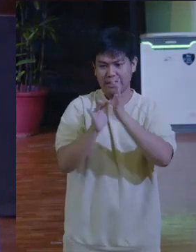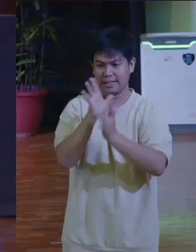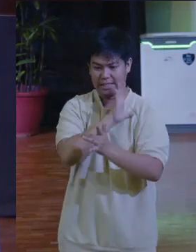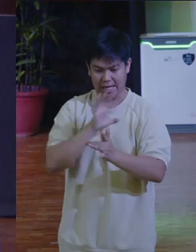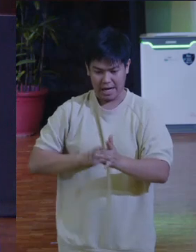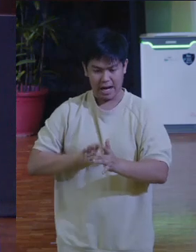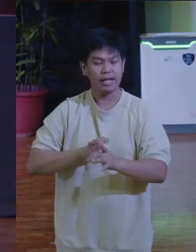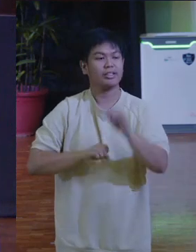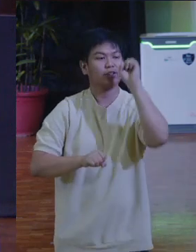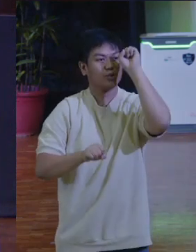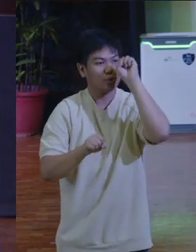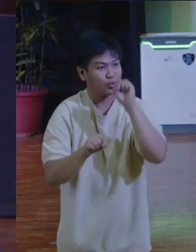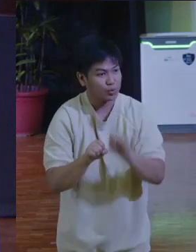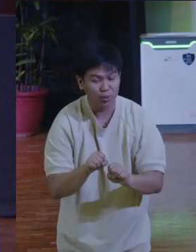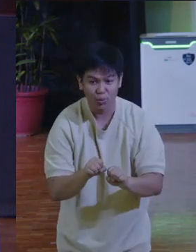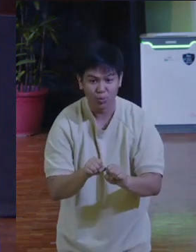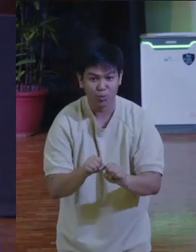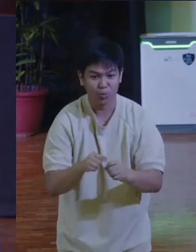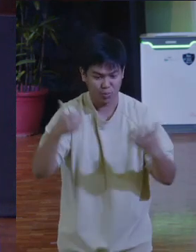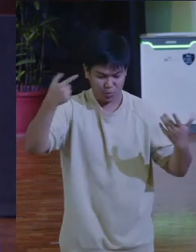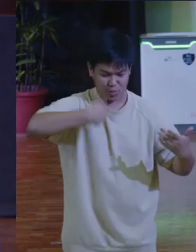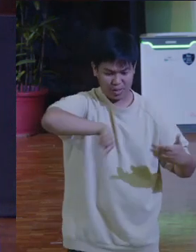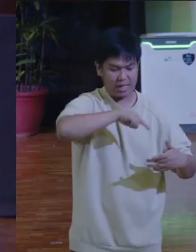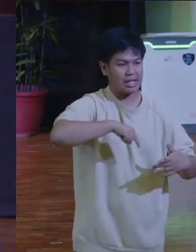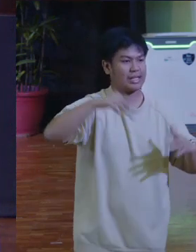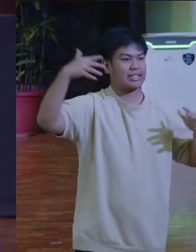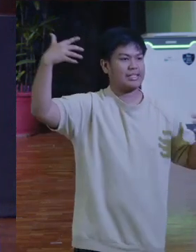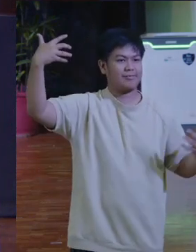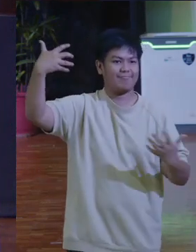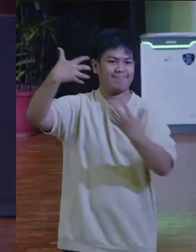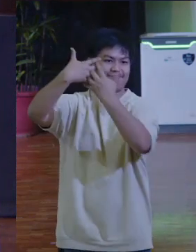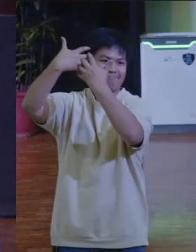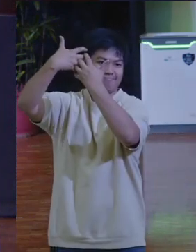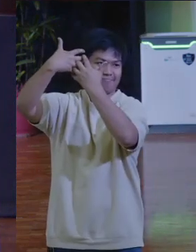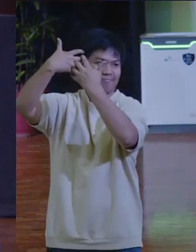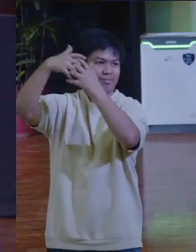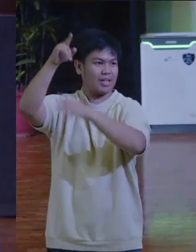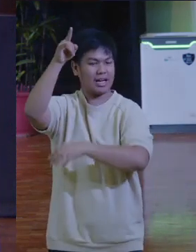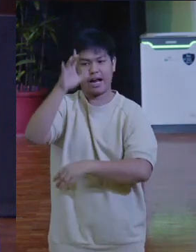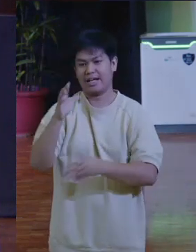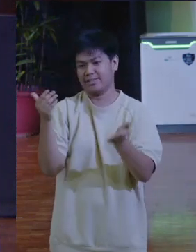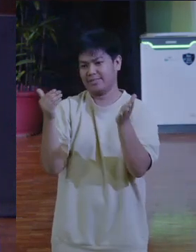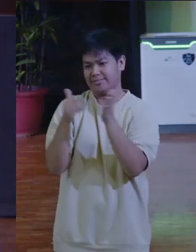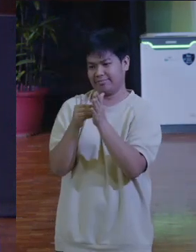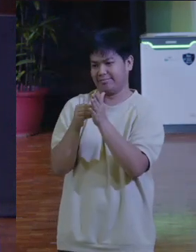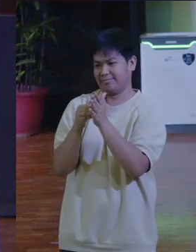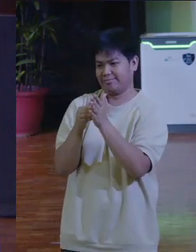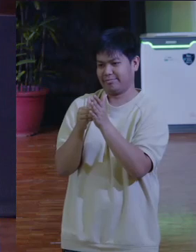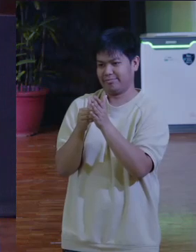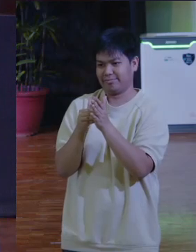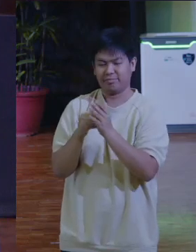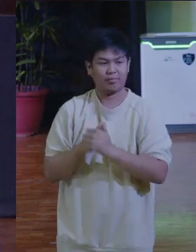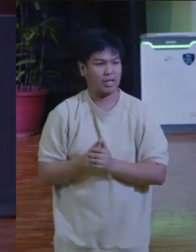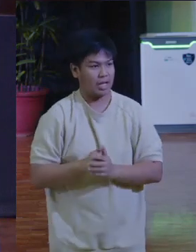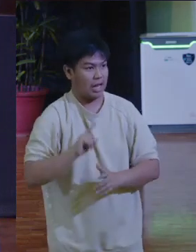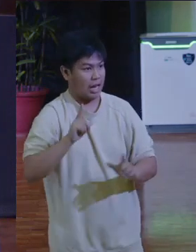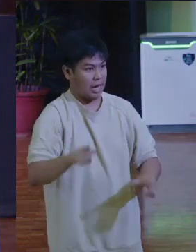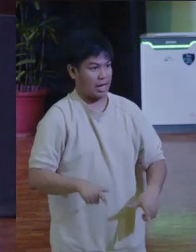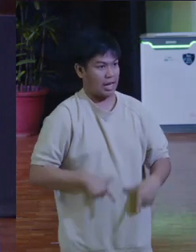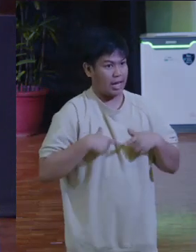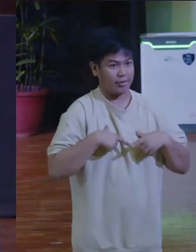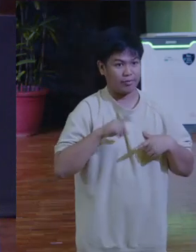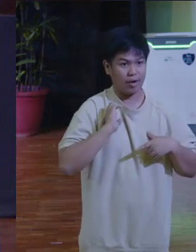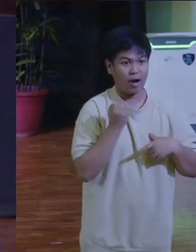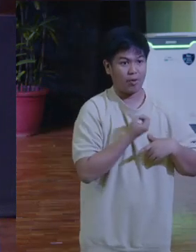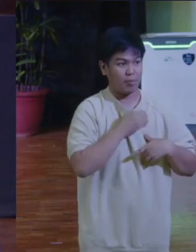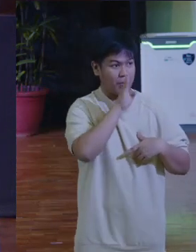ni Isaiah, ito po ay maunawaan na isang pagtukoy sa mga buhay na nasira, buhay ng mga tao